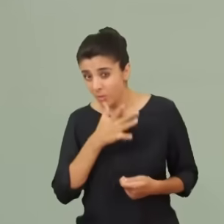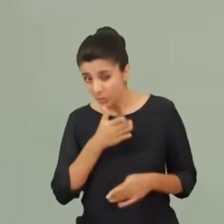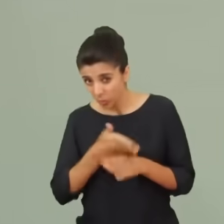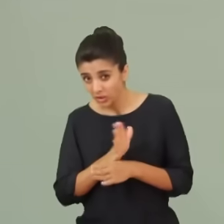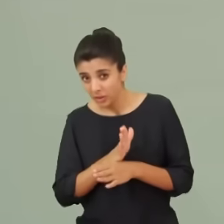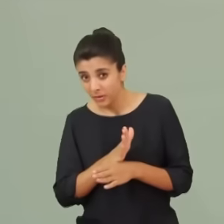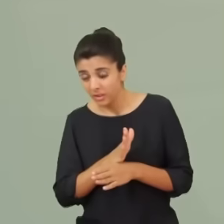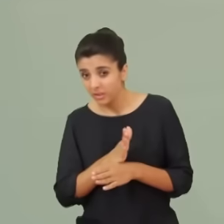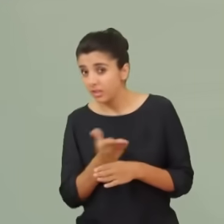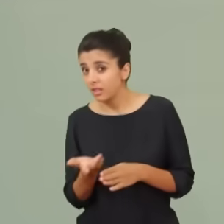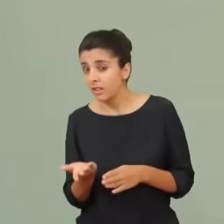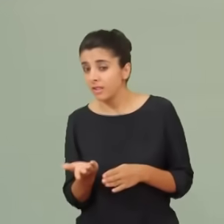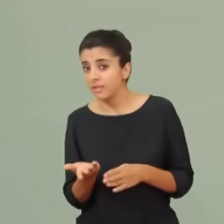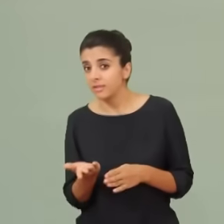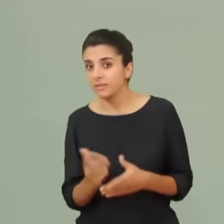ya?